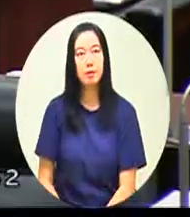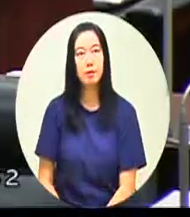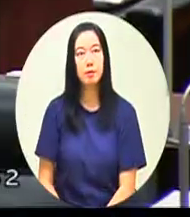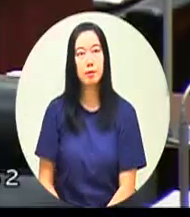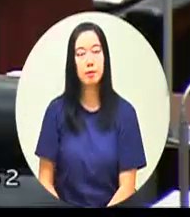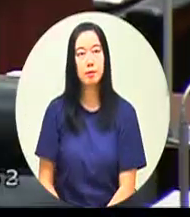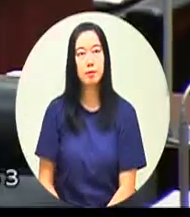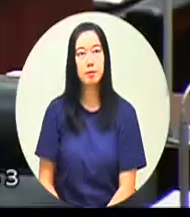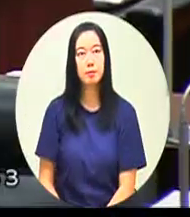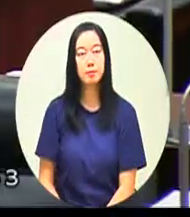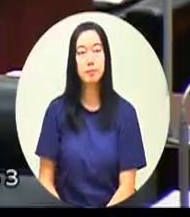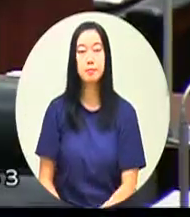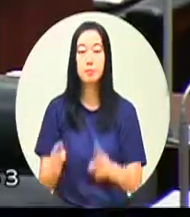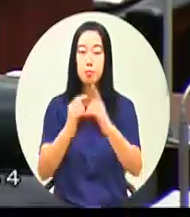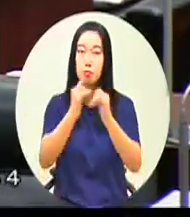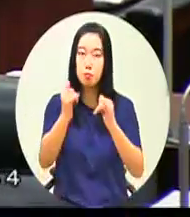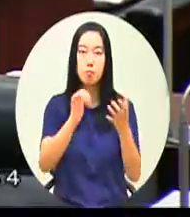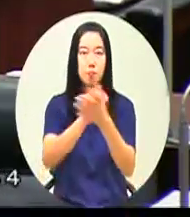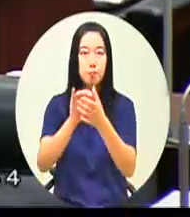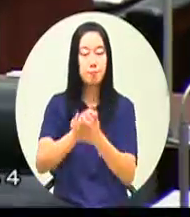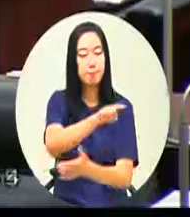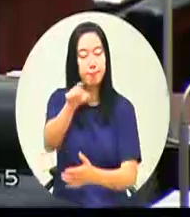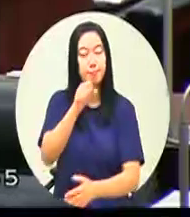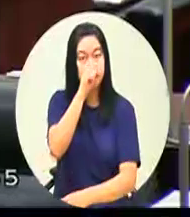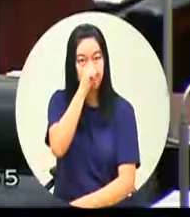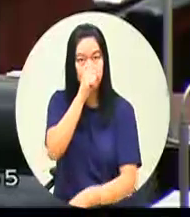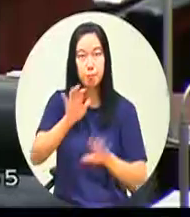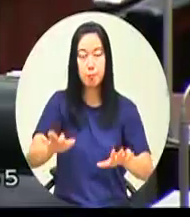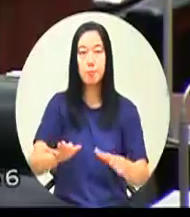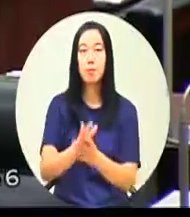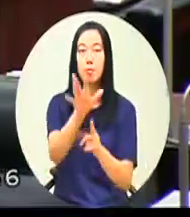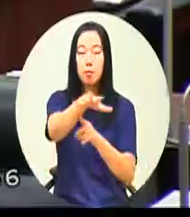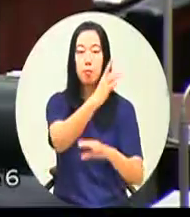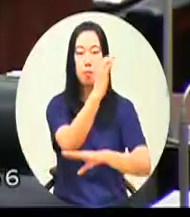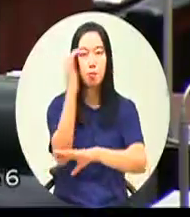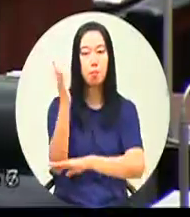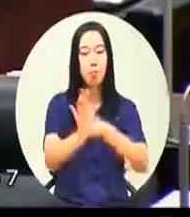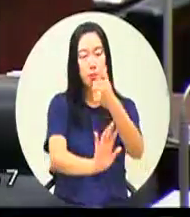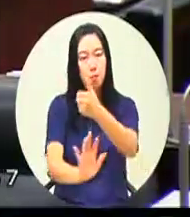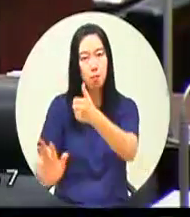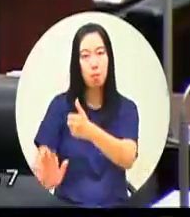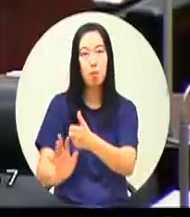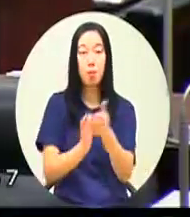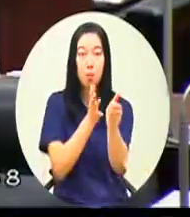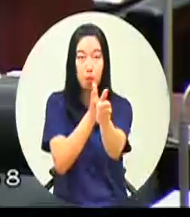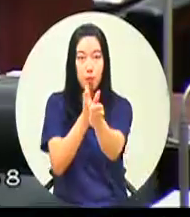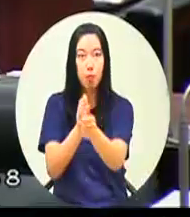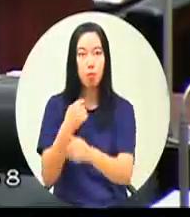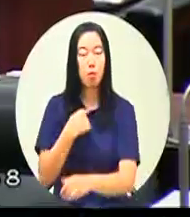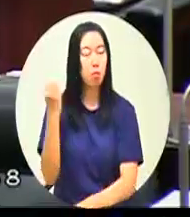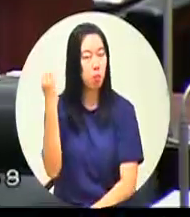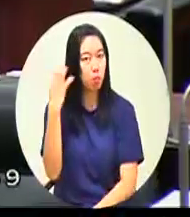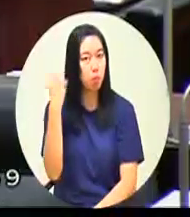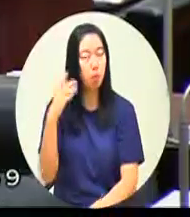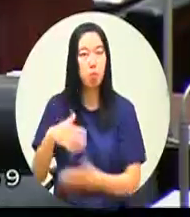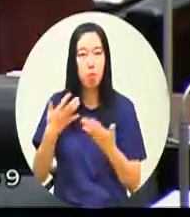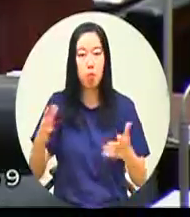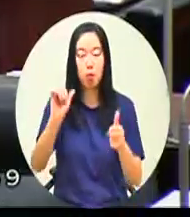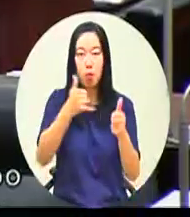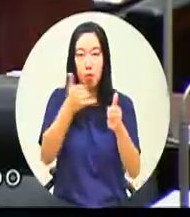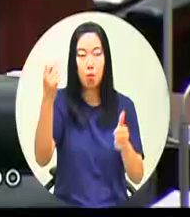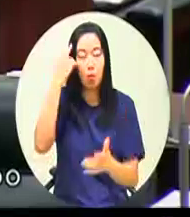市民朋友哈，大家好哈。今天农民部门咨询哈，我相信听足济这议员的建言